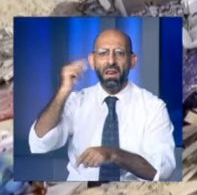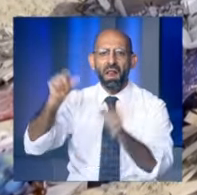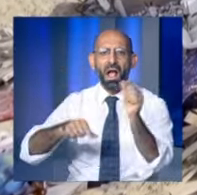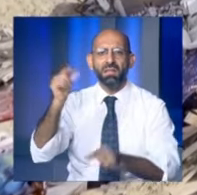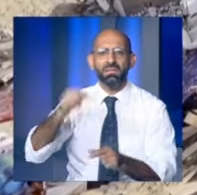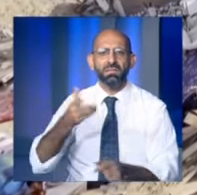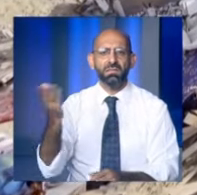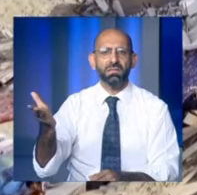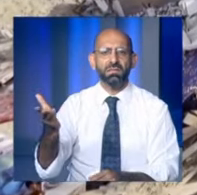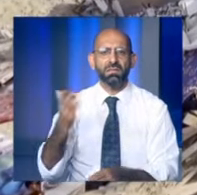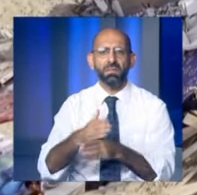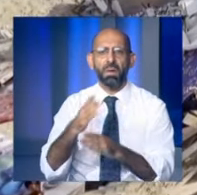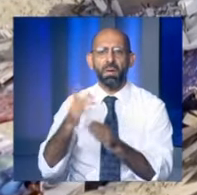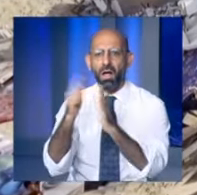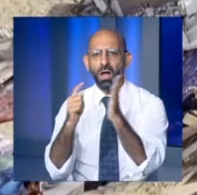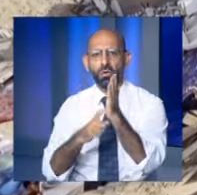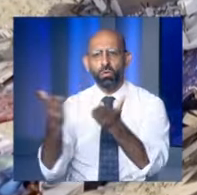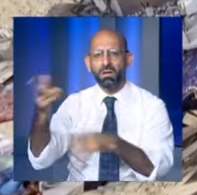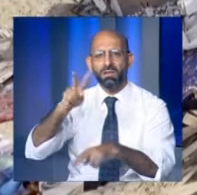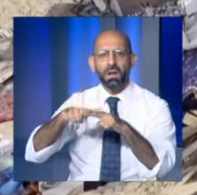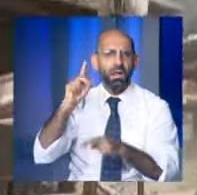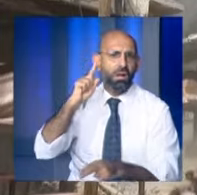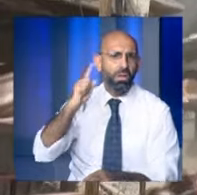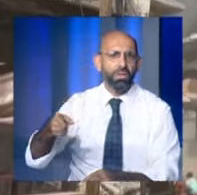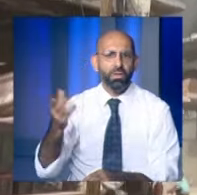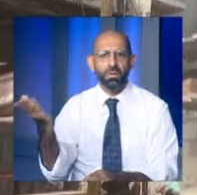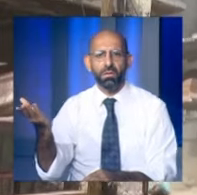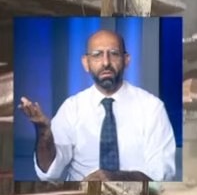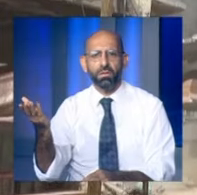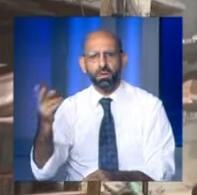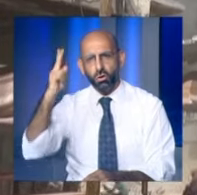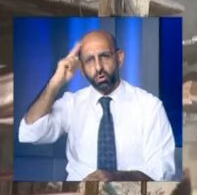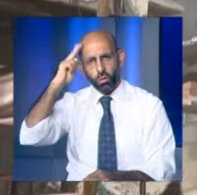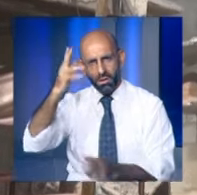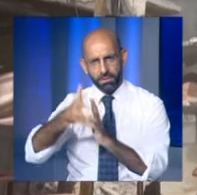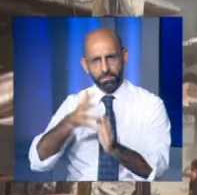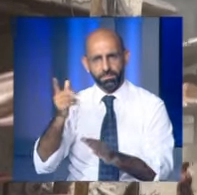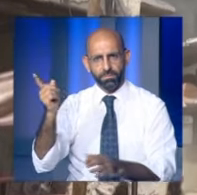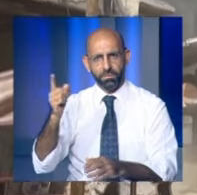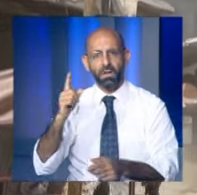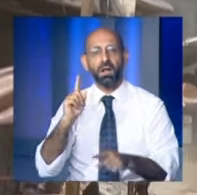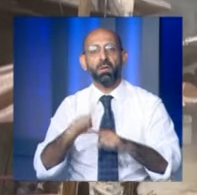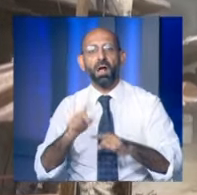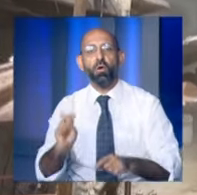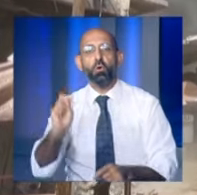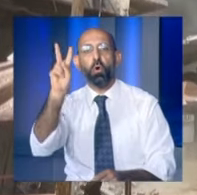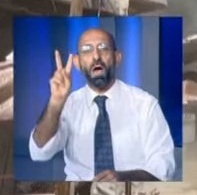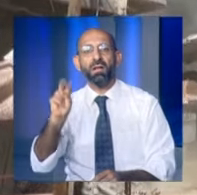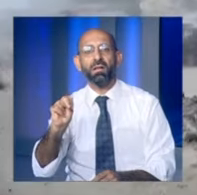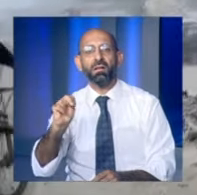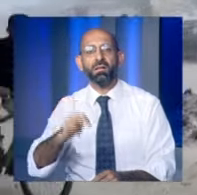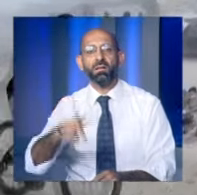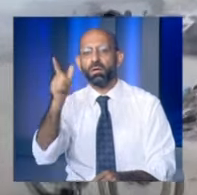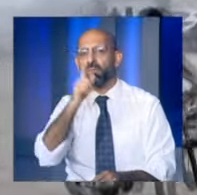الجماعية بالقطاع الذي يعيش كارثة إنسانية غير مسبوقة بسبب انتهاكات الاحتلال.